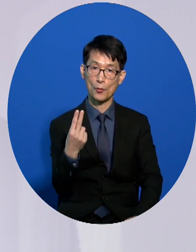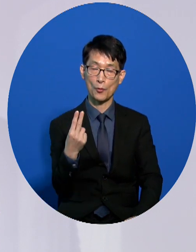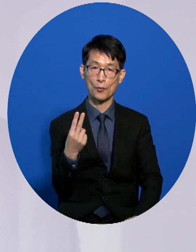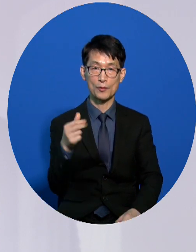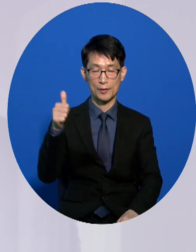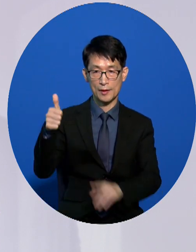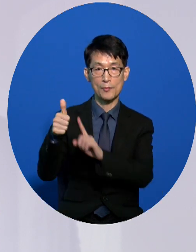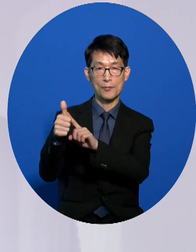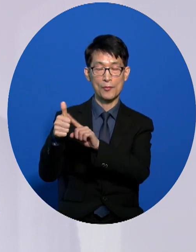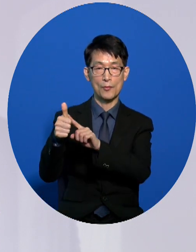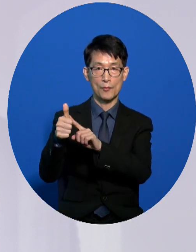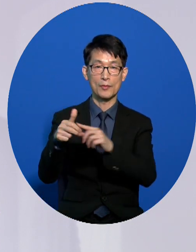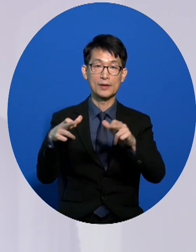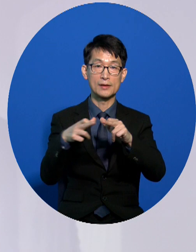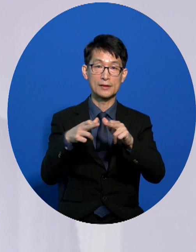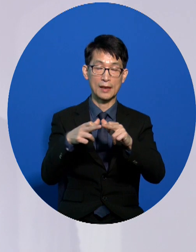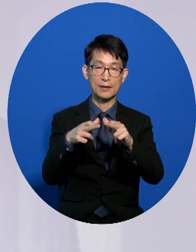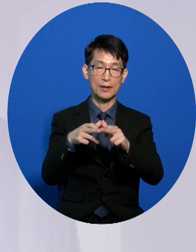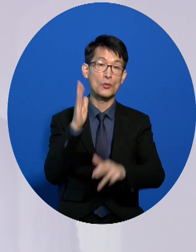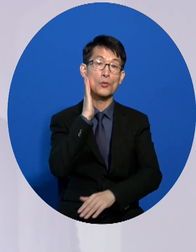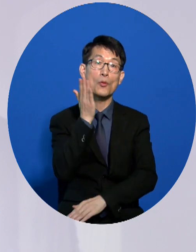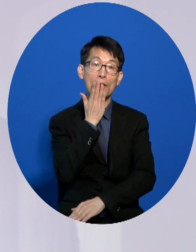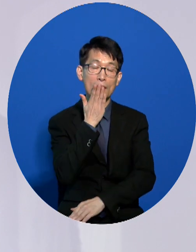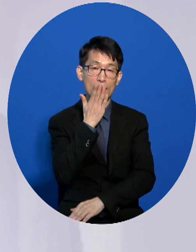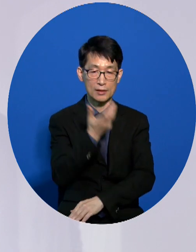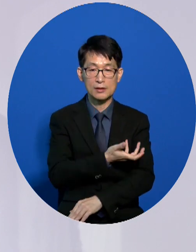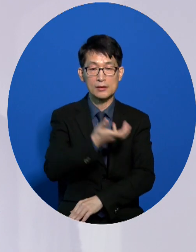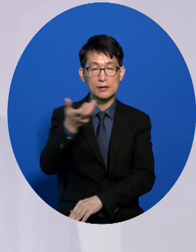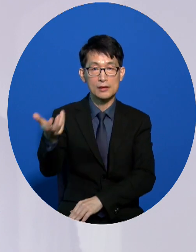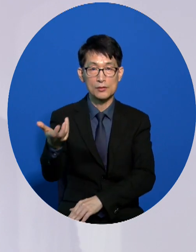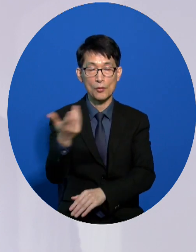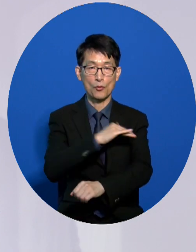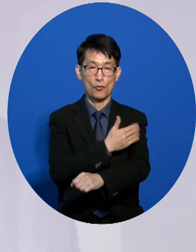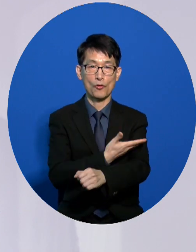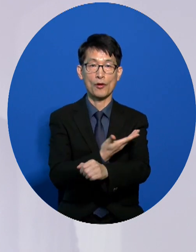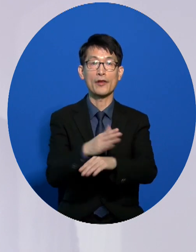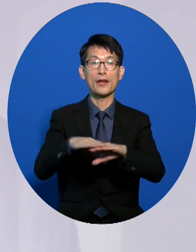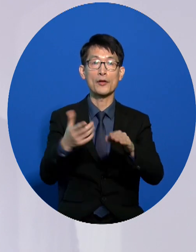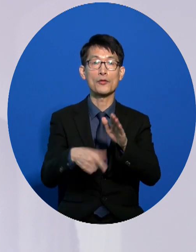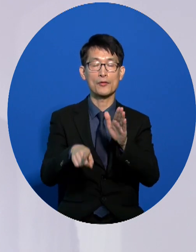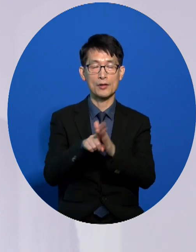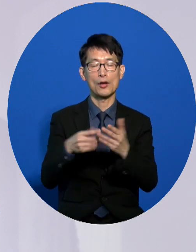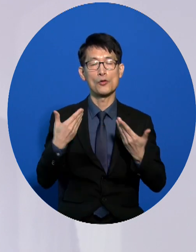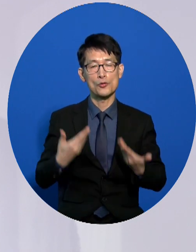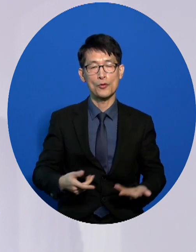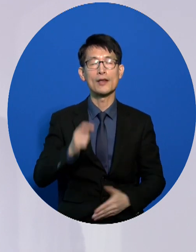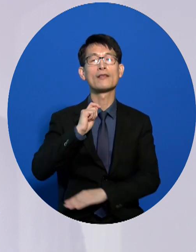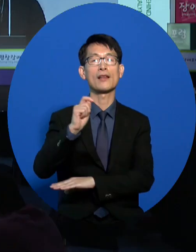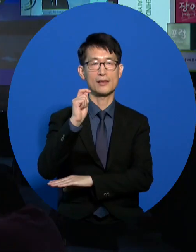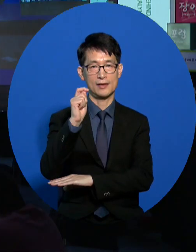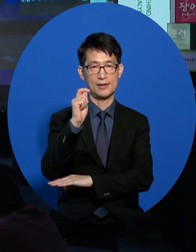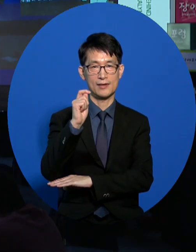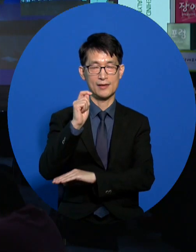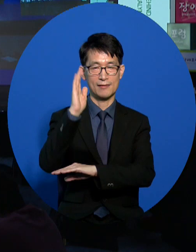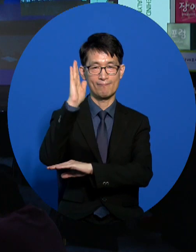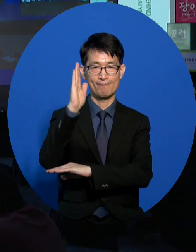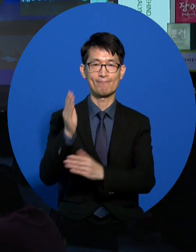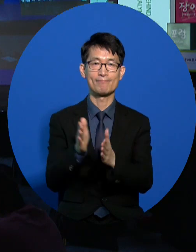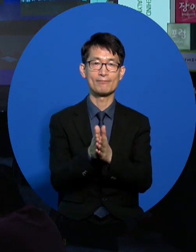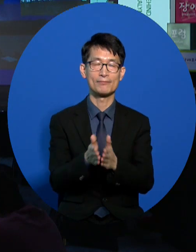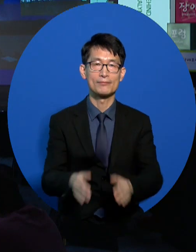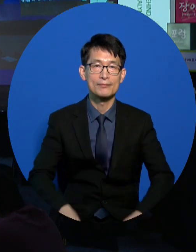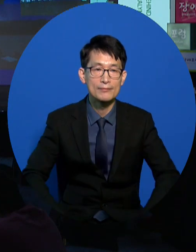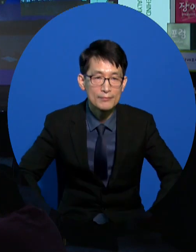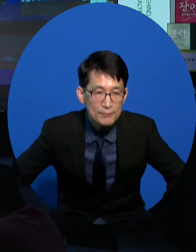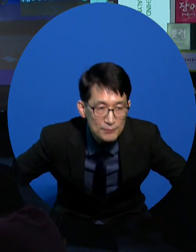CEO Song Min-pyo of Coactus, and he will be talking about the 고요한 taxi platform